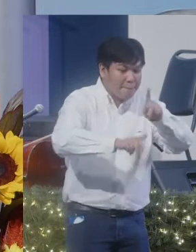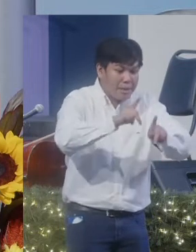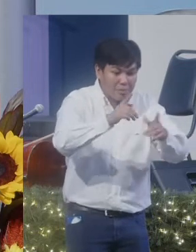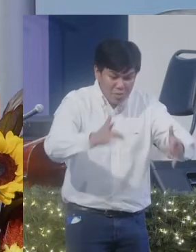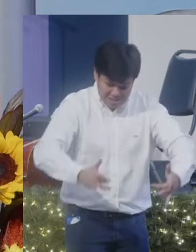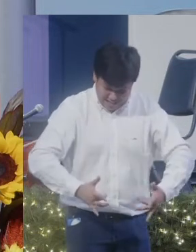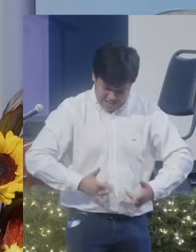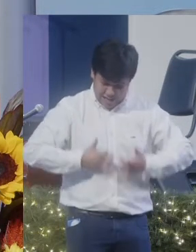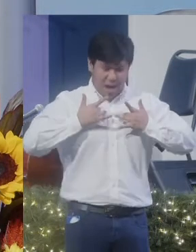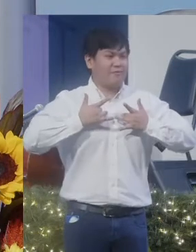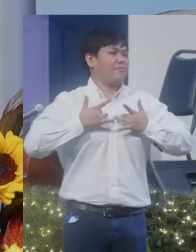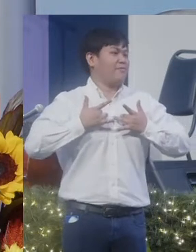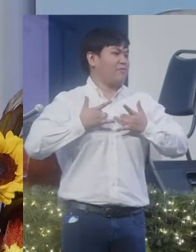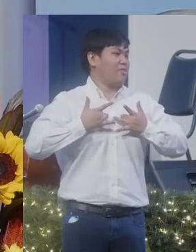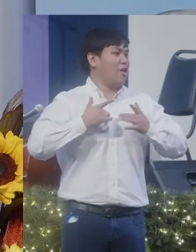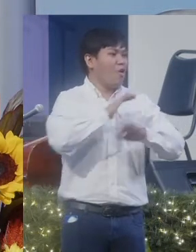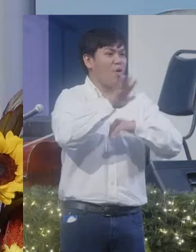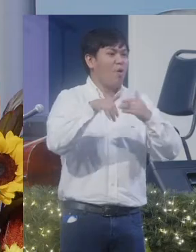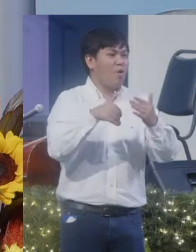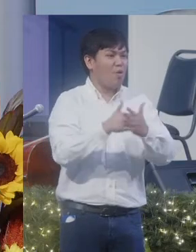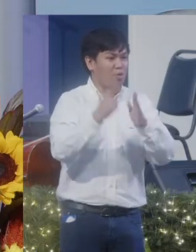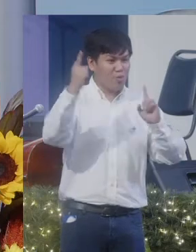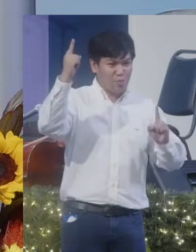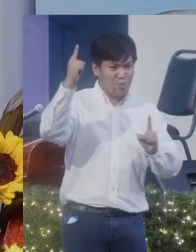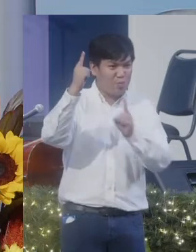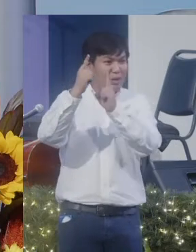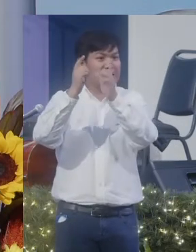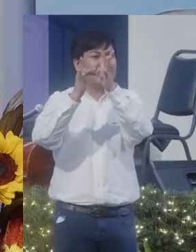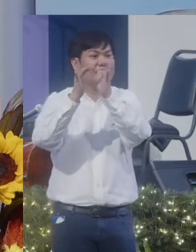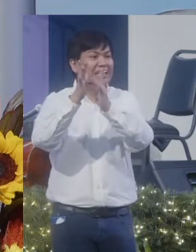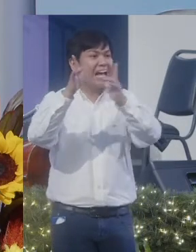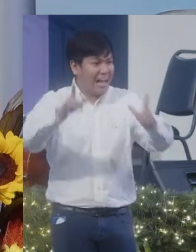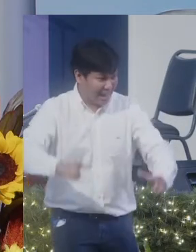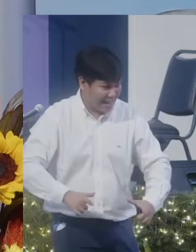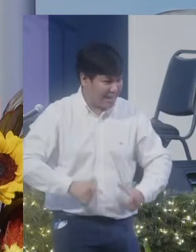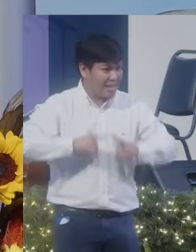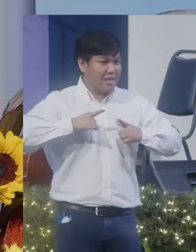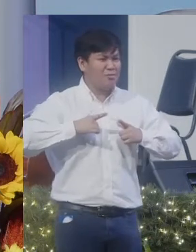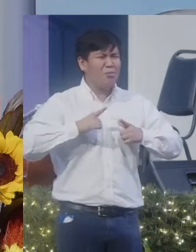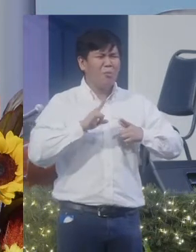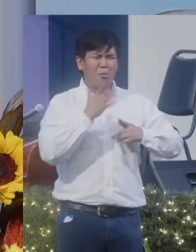fact, ang lahat ng lalapit sa Panginoon ay buhay na buhay.